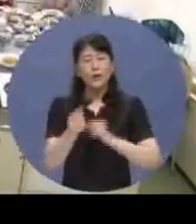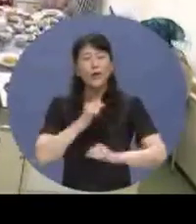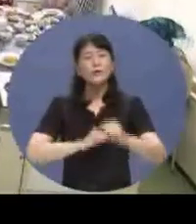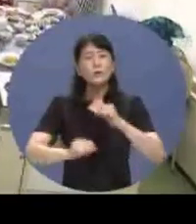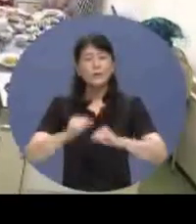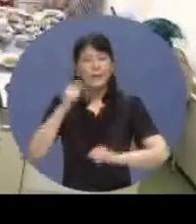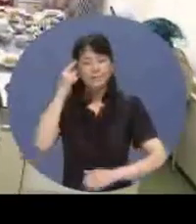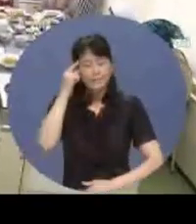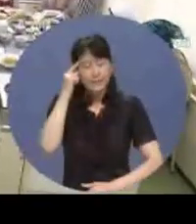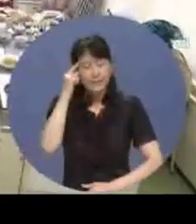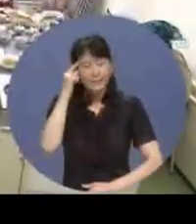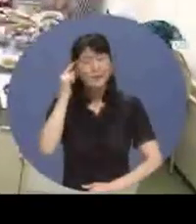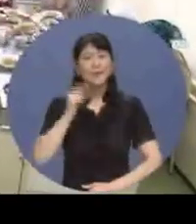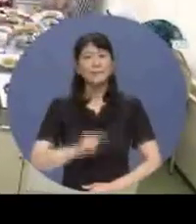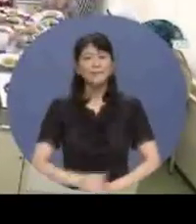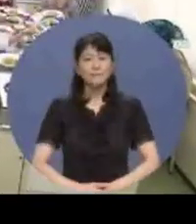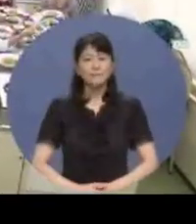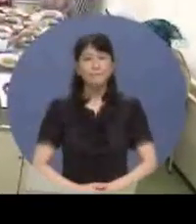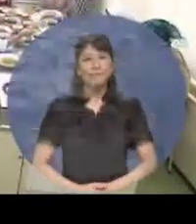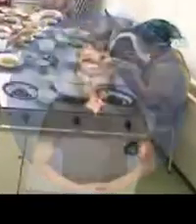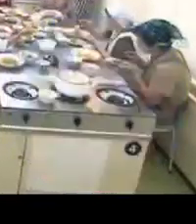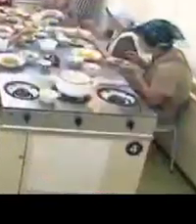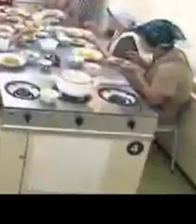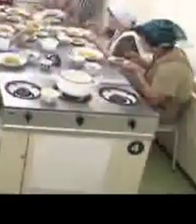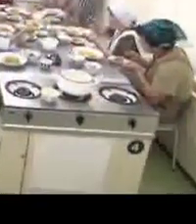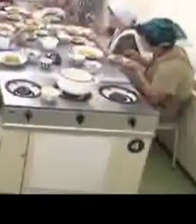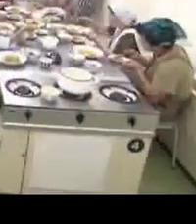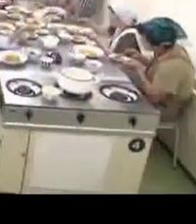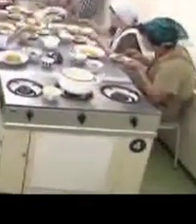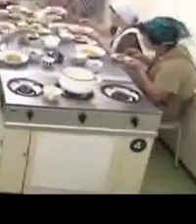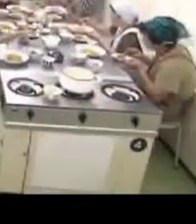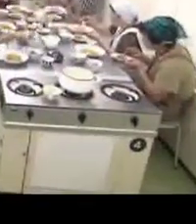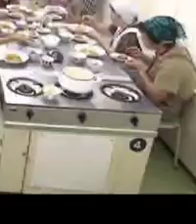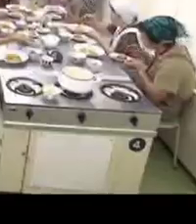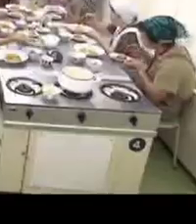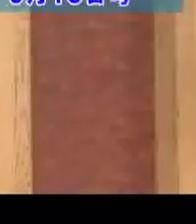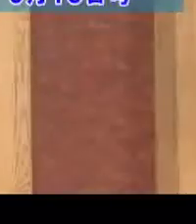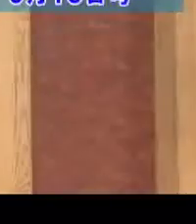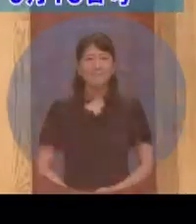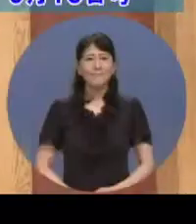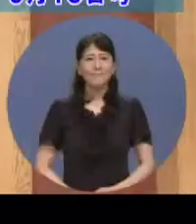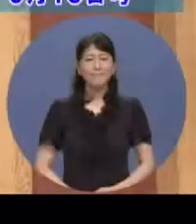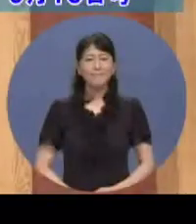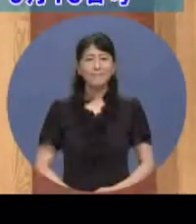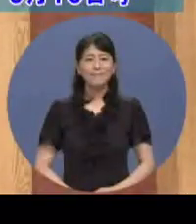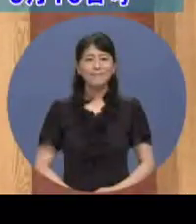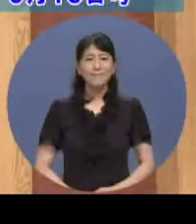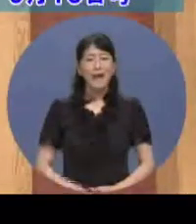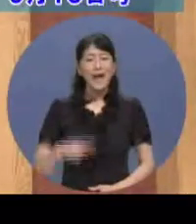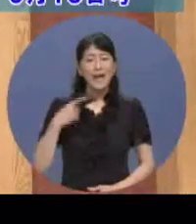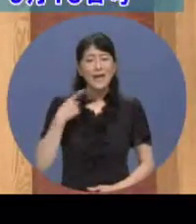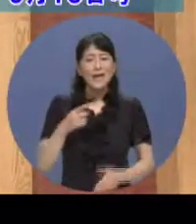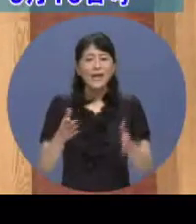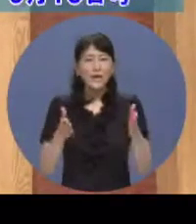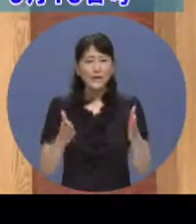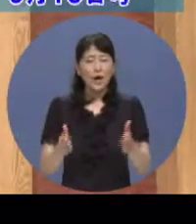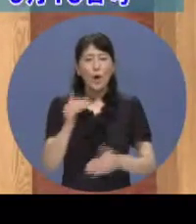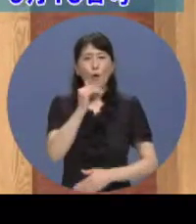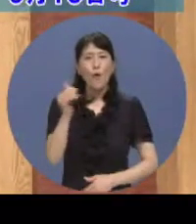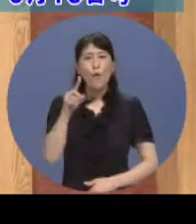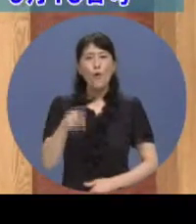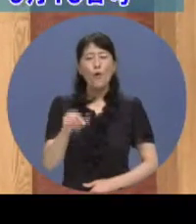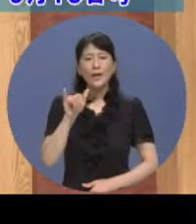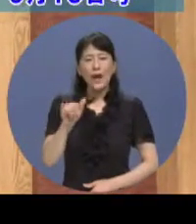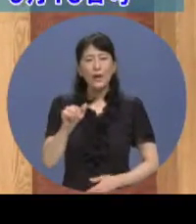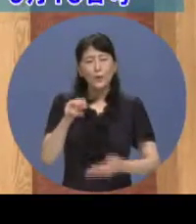について見直していました。 教室では1ヶ月間ゴ